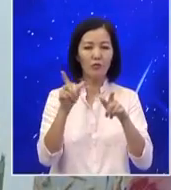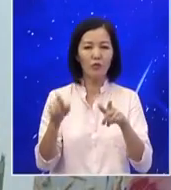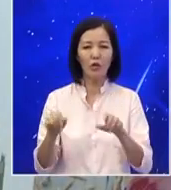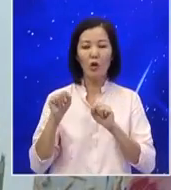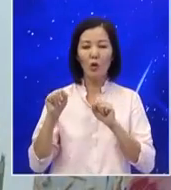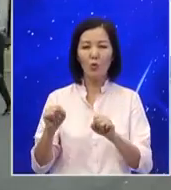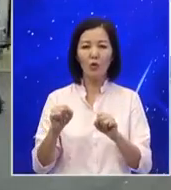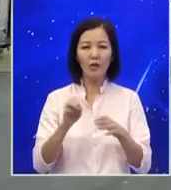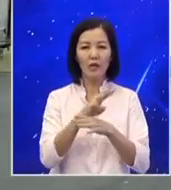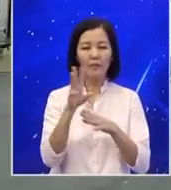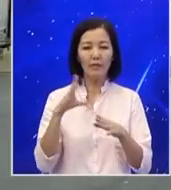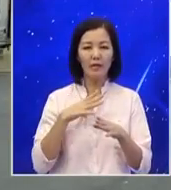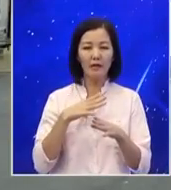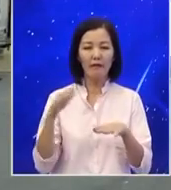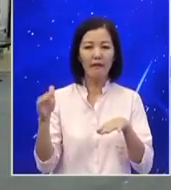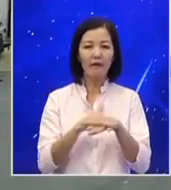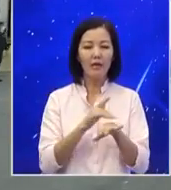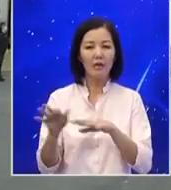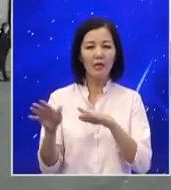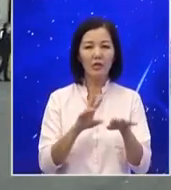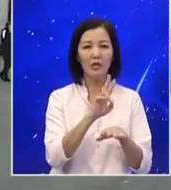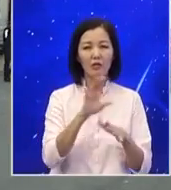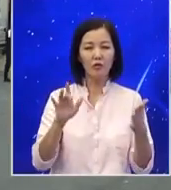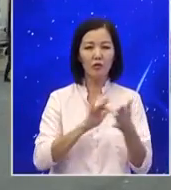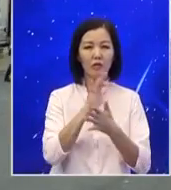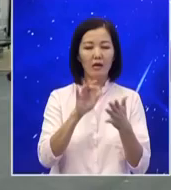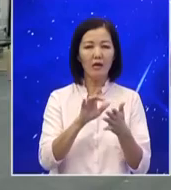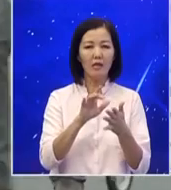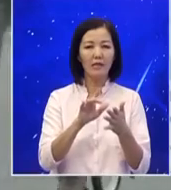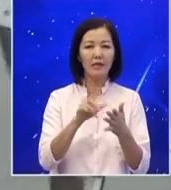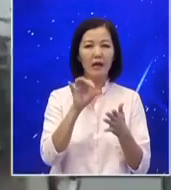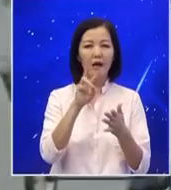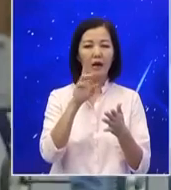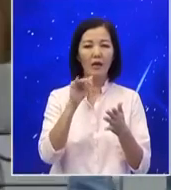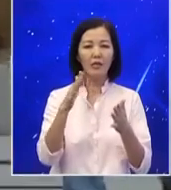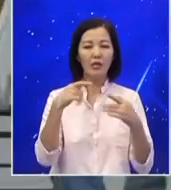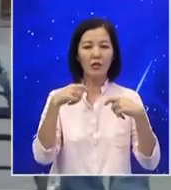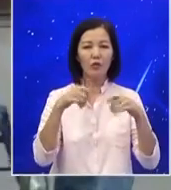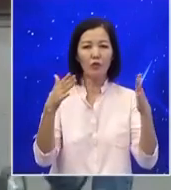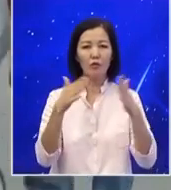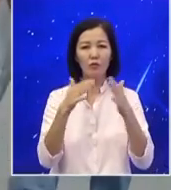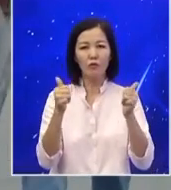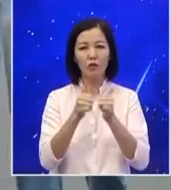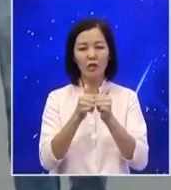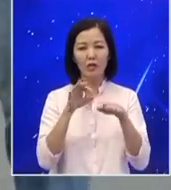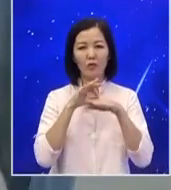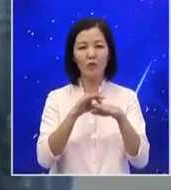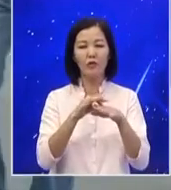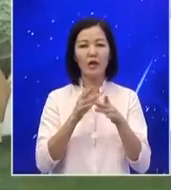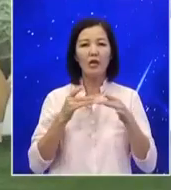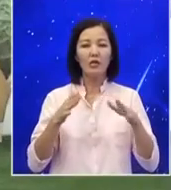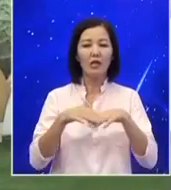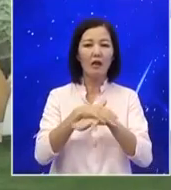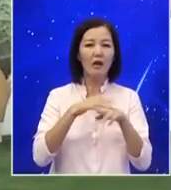қорғаныс құралдарымен қамтылған. Игі шара Нұрсұлтан орталығындағы Ханшатыр сауда үйі маңында өтті. Күннің күрт суығына қарамастан жиналған